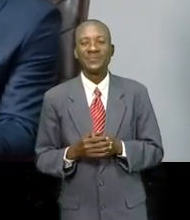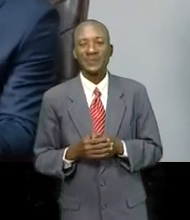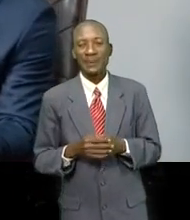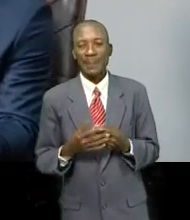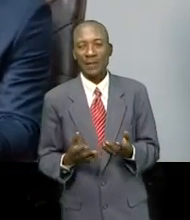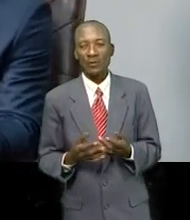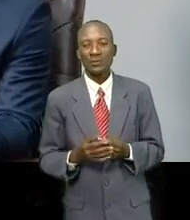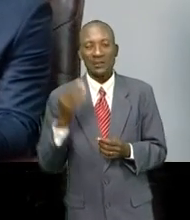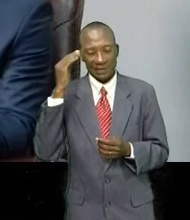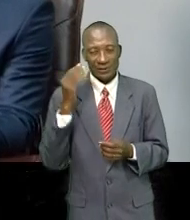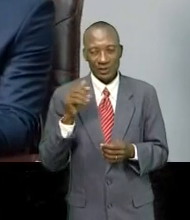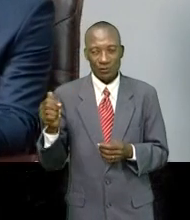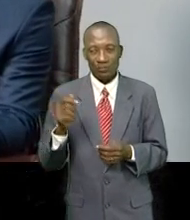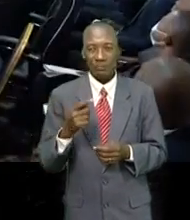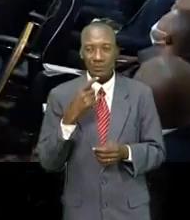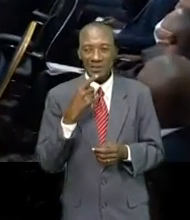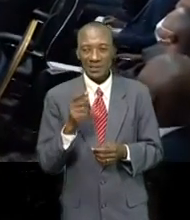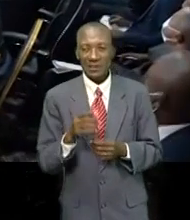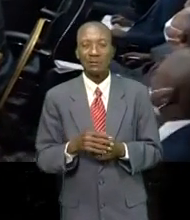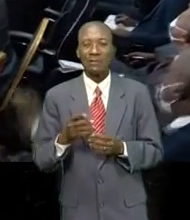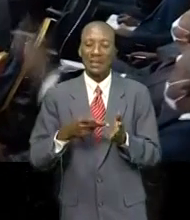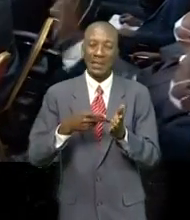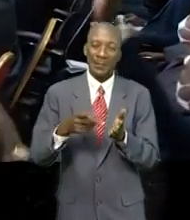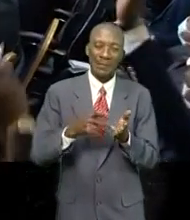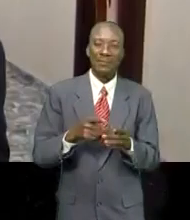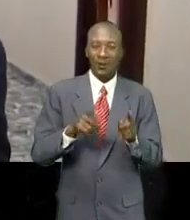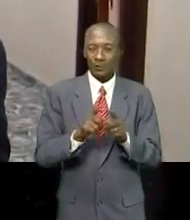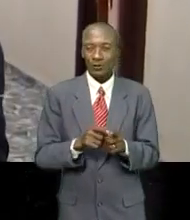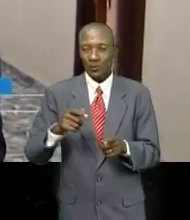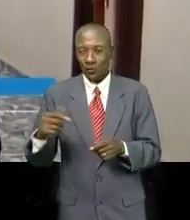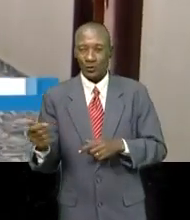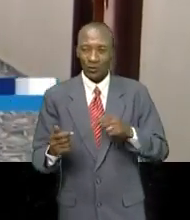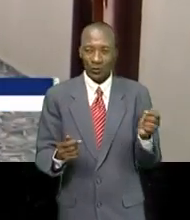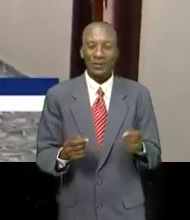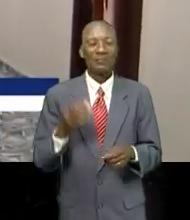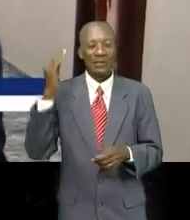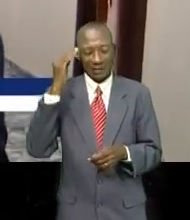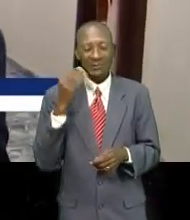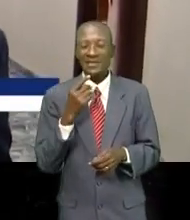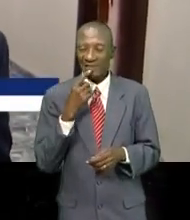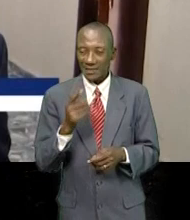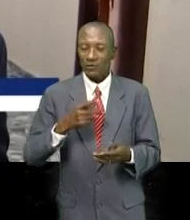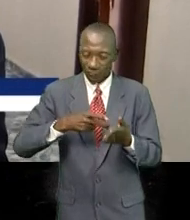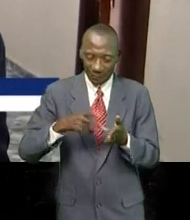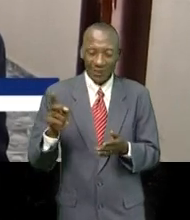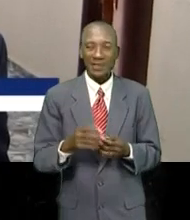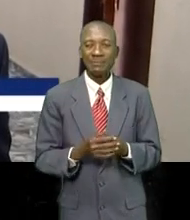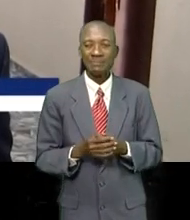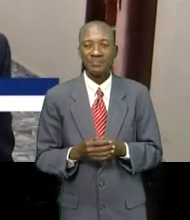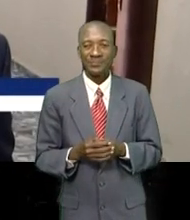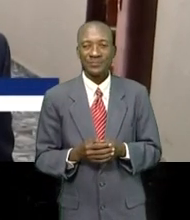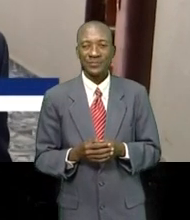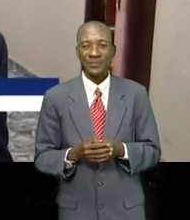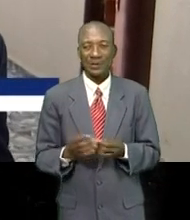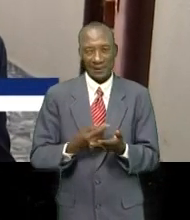arrivent, c'est-à-dire le TENAFEP et l'examen d'état proprement dit. C'est pourquoi il faut aller très vite et il a dit au courant de la semaine,